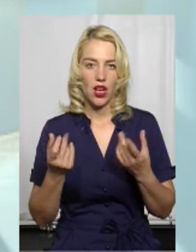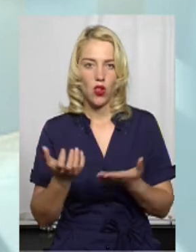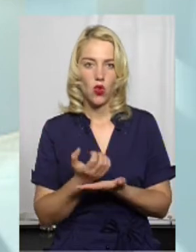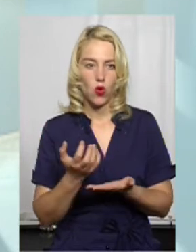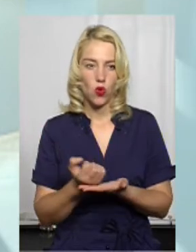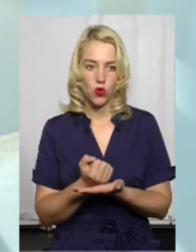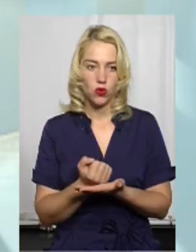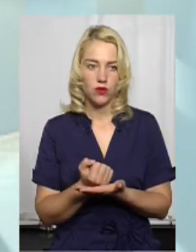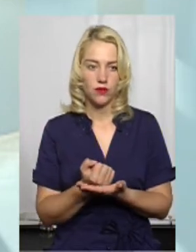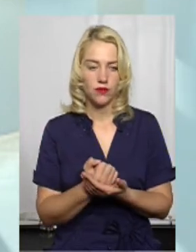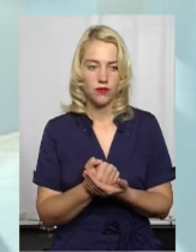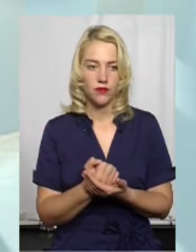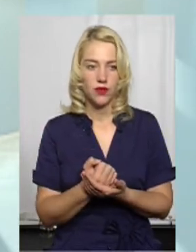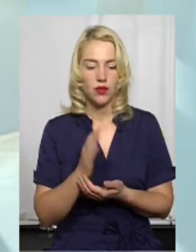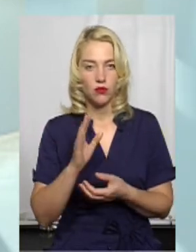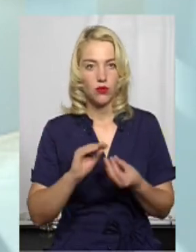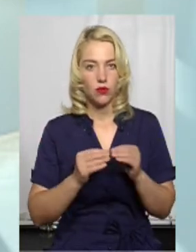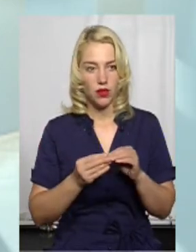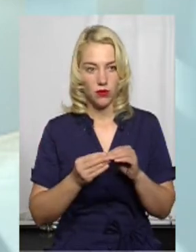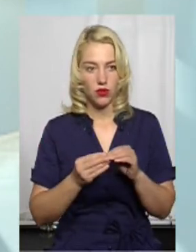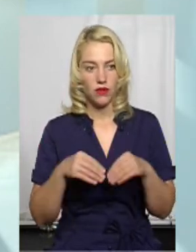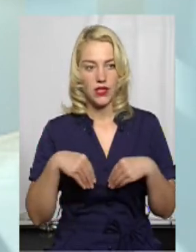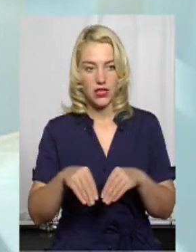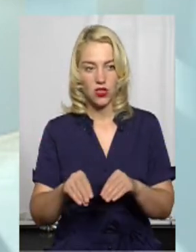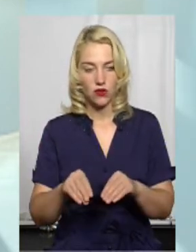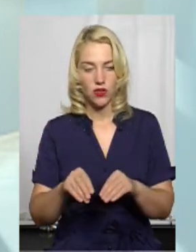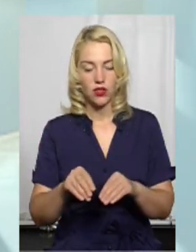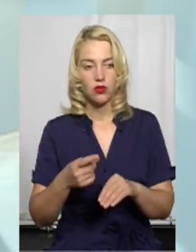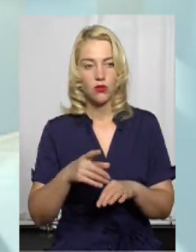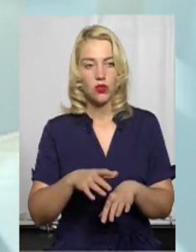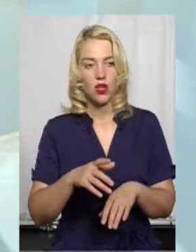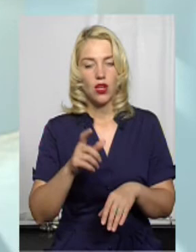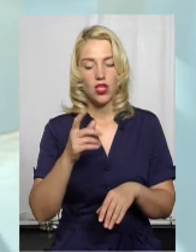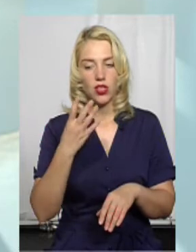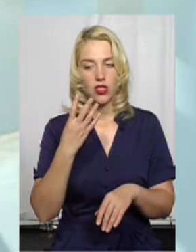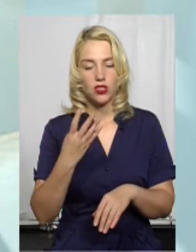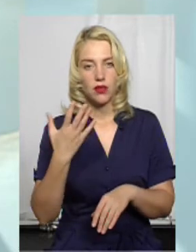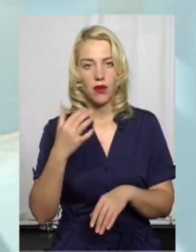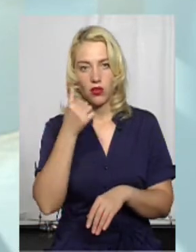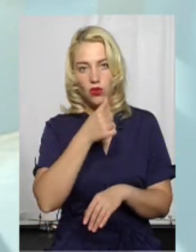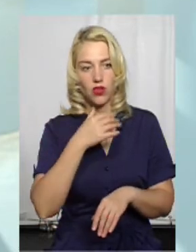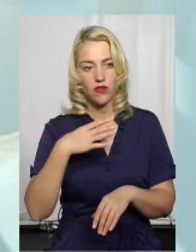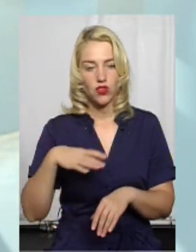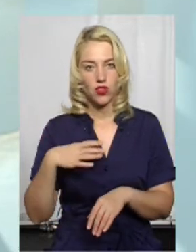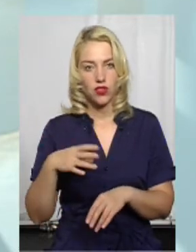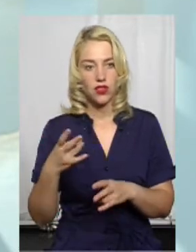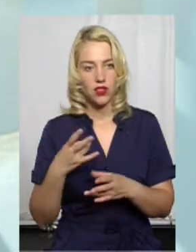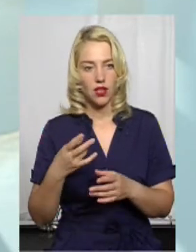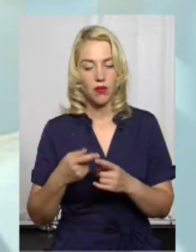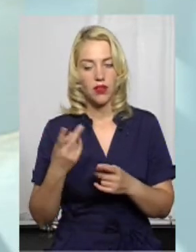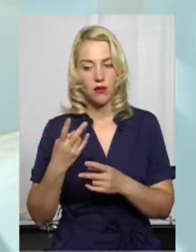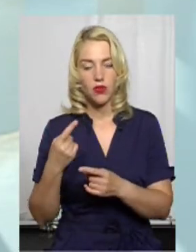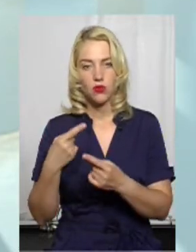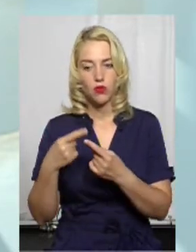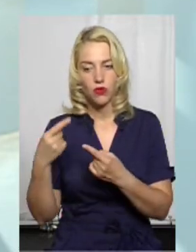доходу, фундук буде трошки проблематично висаджувати. Довго людина має 5-6 років. Отримати якийсь додатковий